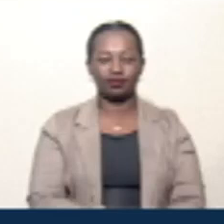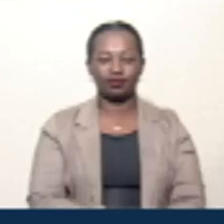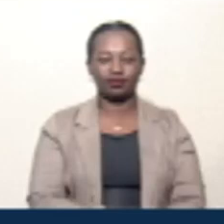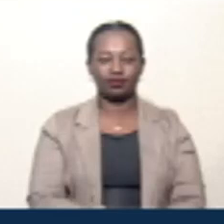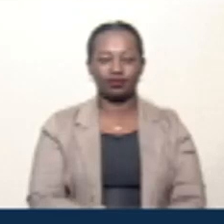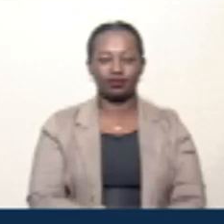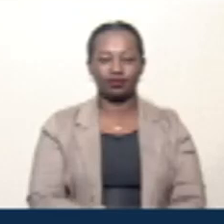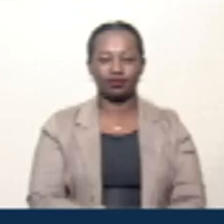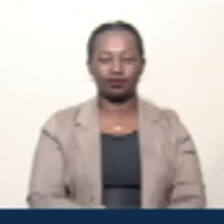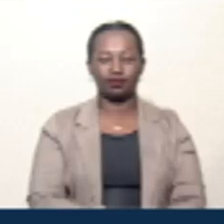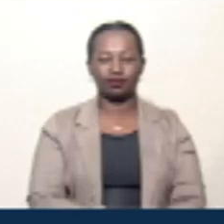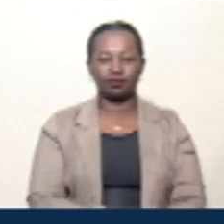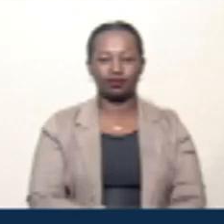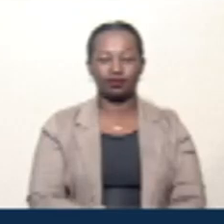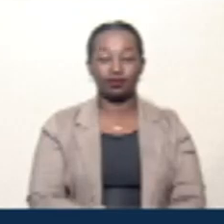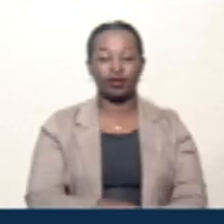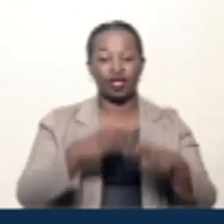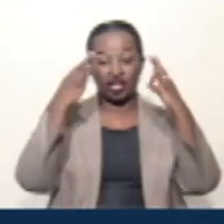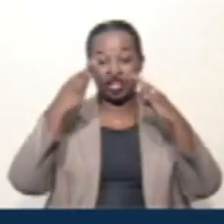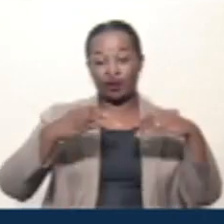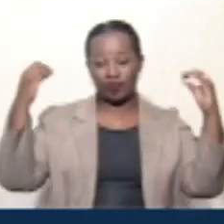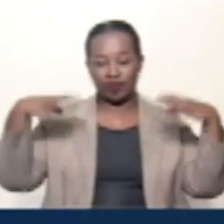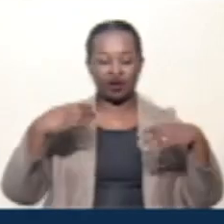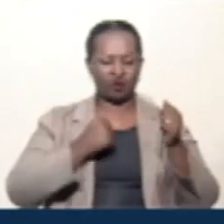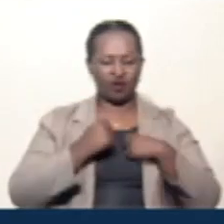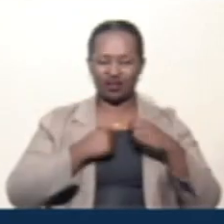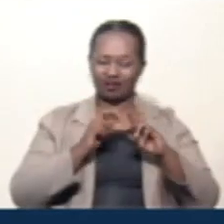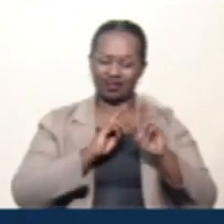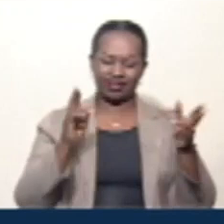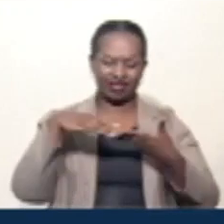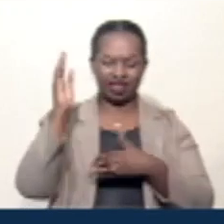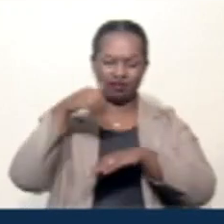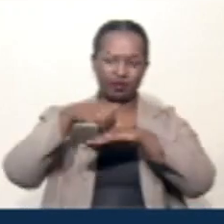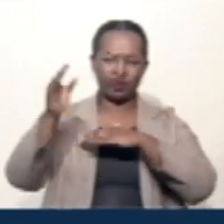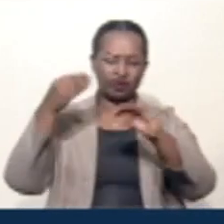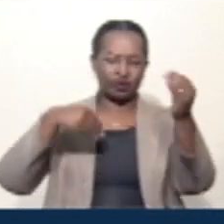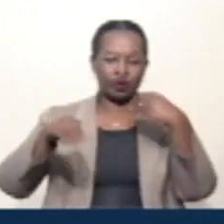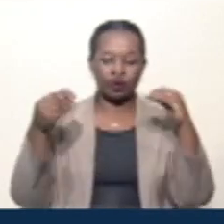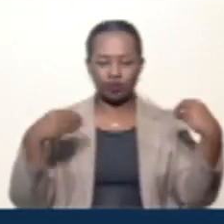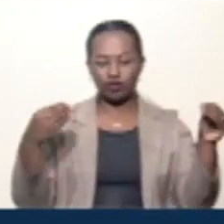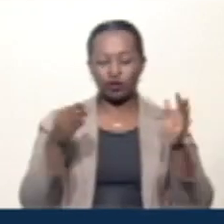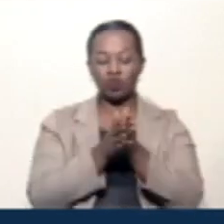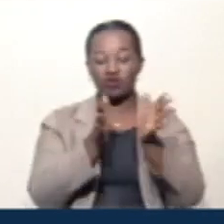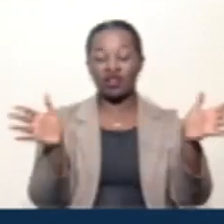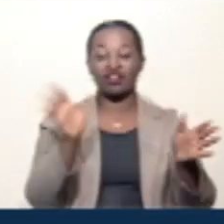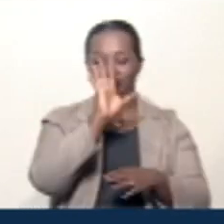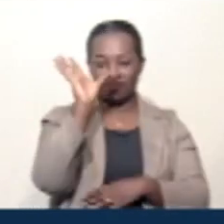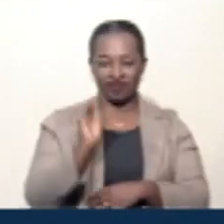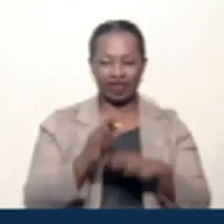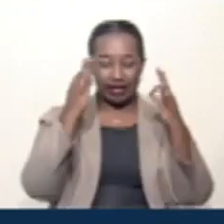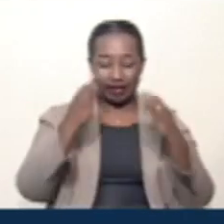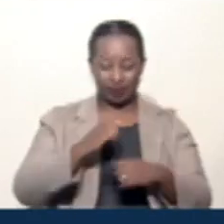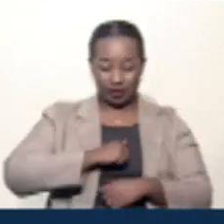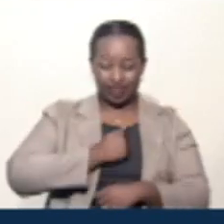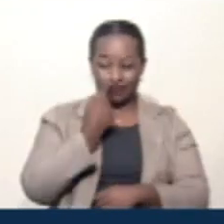What I have seen this morning. Mu bigaragara u Rwanda ruriteguye cyane mu kohereza ibicuruzwa ku isoko rusange rya Afurika. Ibyo niboneye muri iki